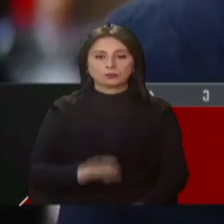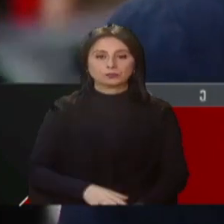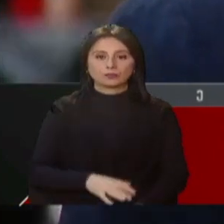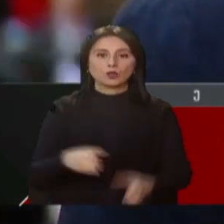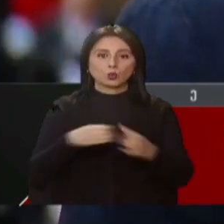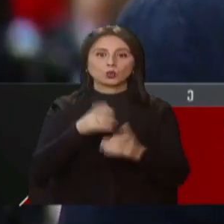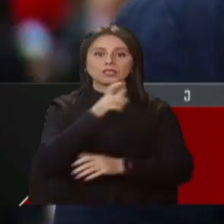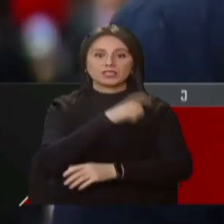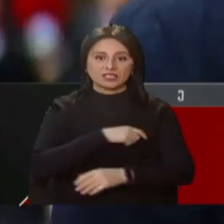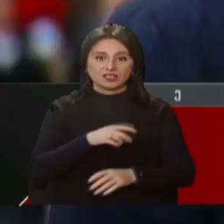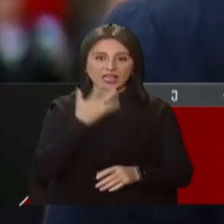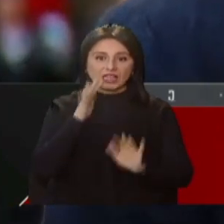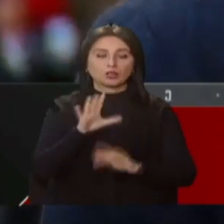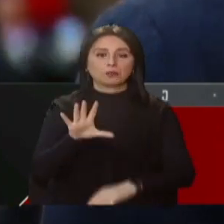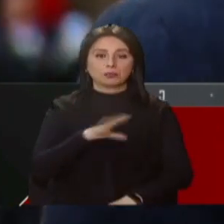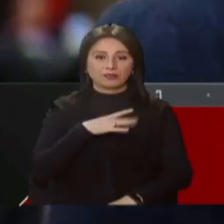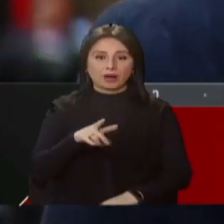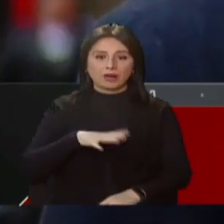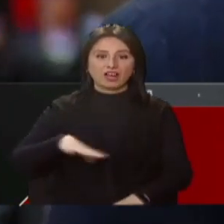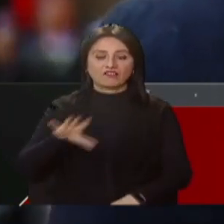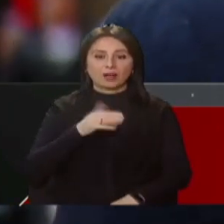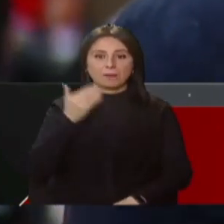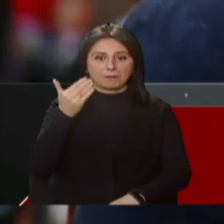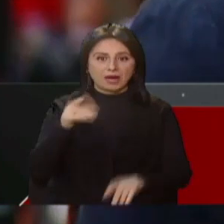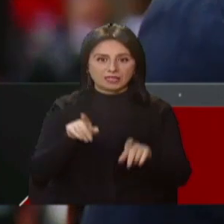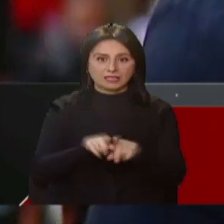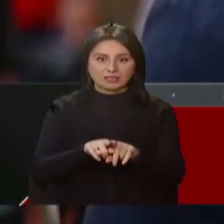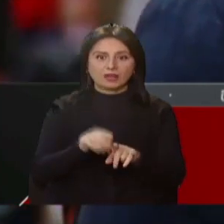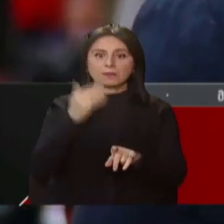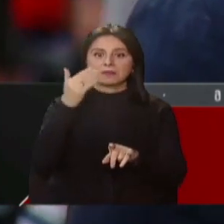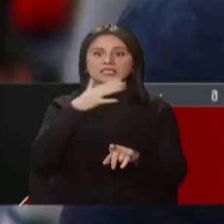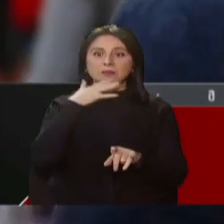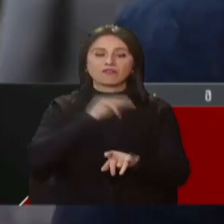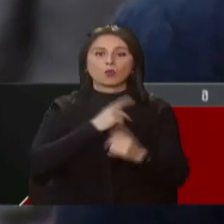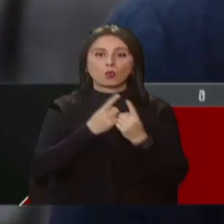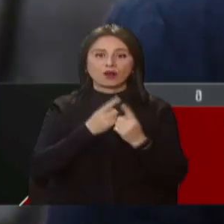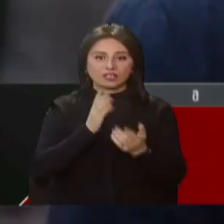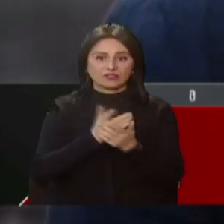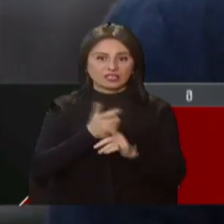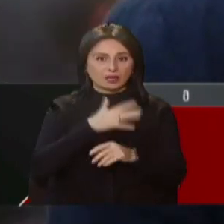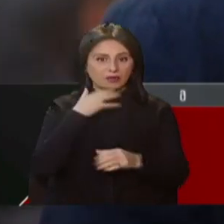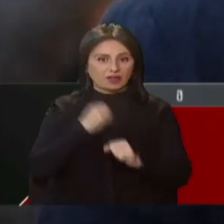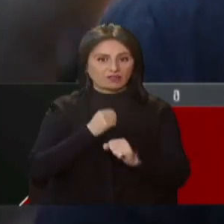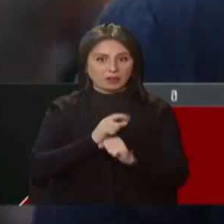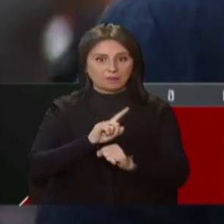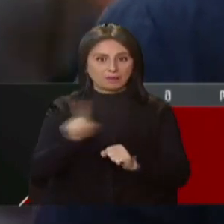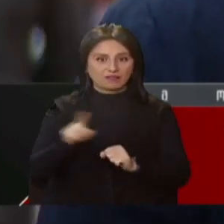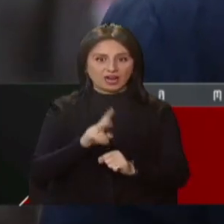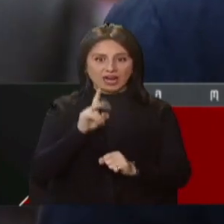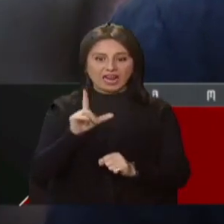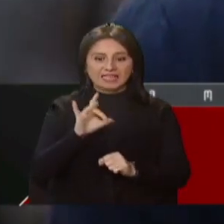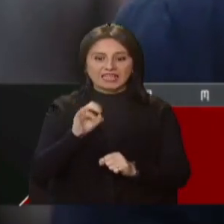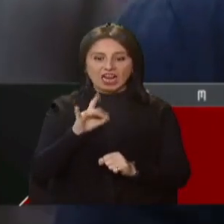იმ გუნდის წევრი, რომელსაც ერქვა ნაციონალური მოძრაობა, ამ ქვეყნისის მასაც, მის ბევრ კოლეგასაც აქვს ძალიან ბევრი გაკეთებული, მაგრამ დავით